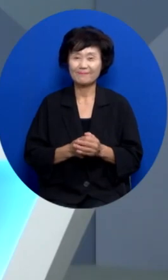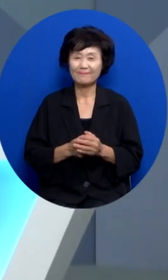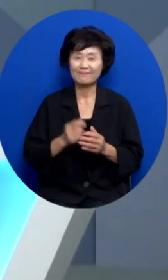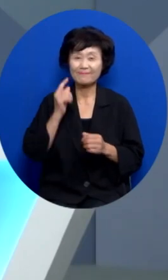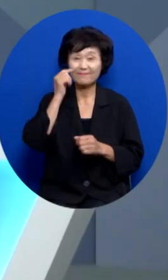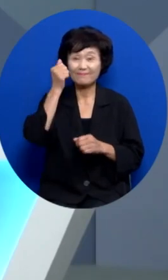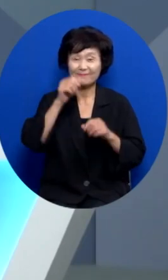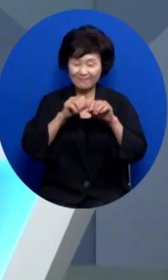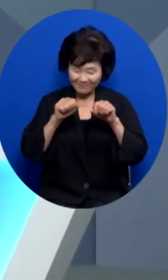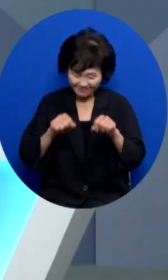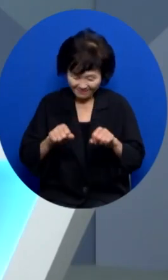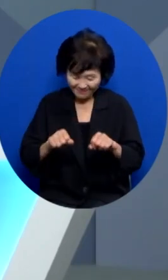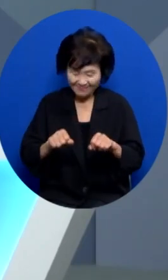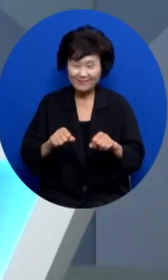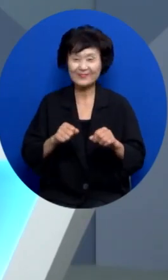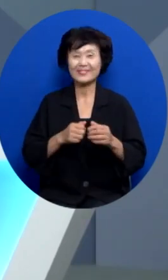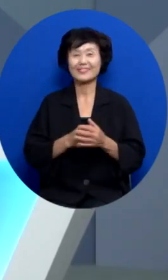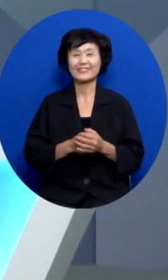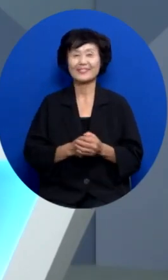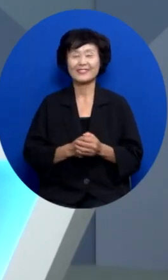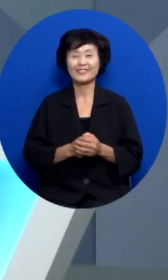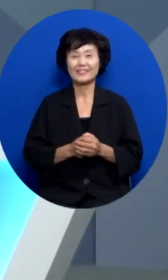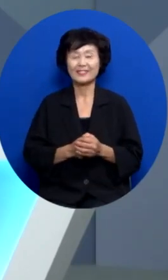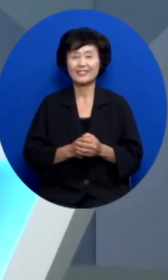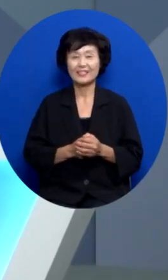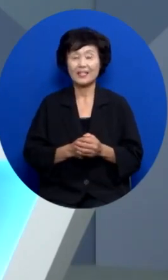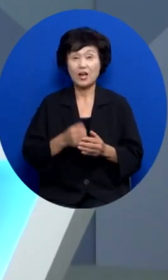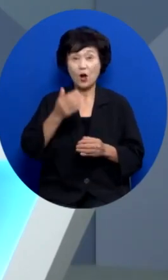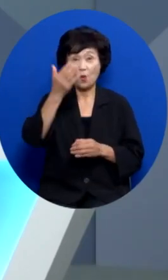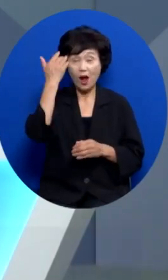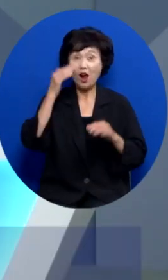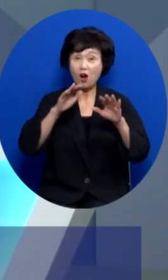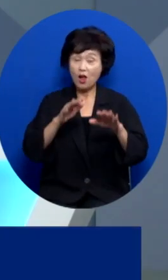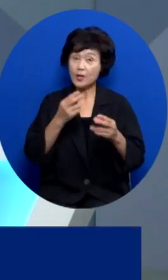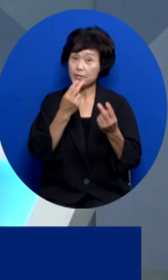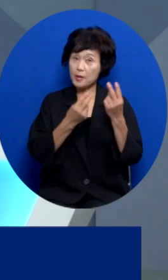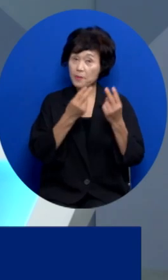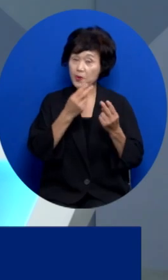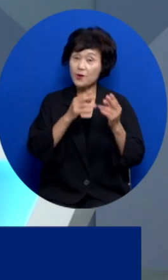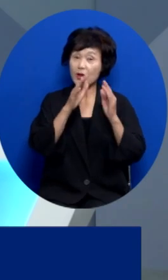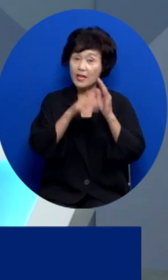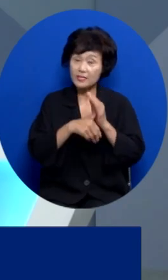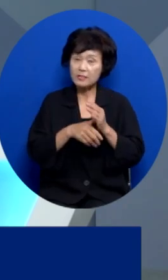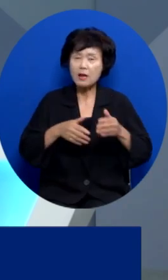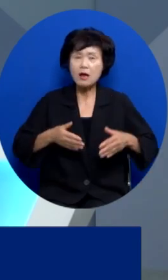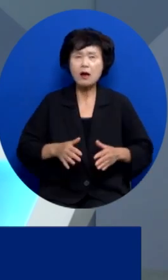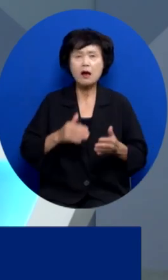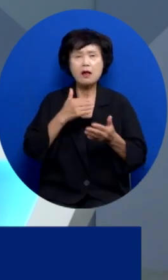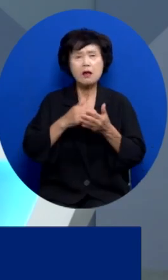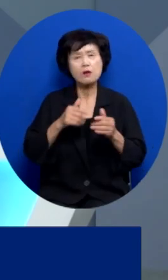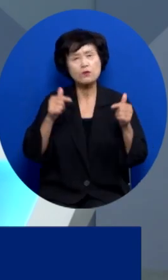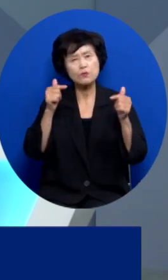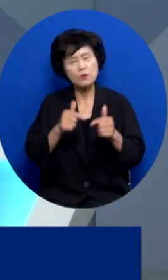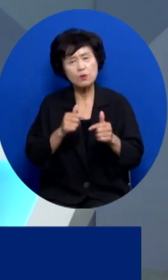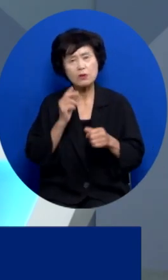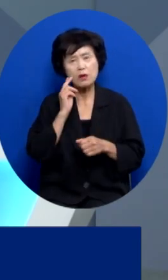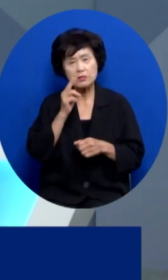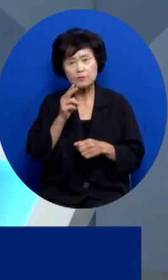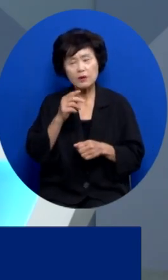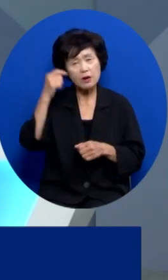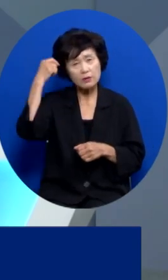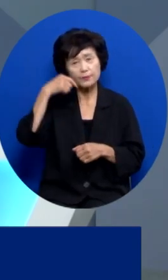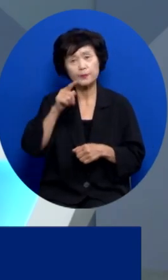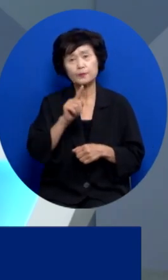목사님. 예, 안녕하세요. 네, 먼저 과거와 현재를 비교했을 때 저출산의 심각성은 얼마나 체감하시나요?